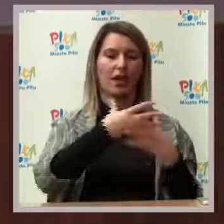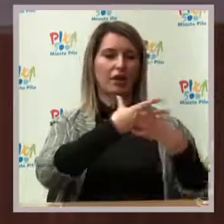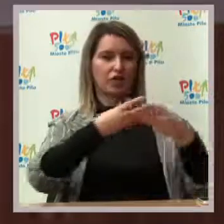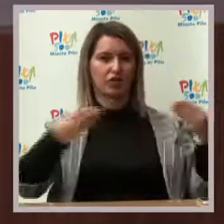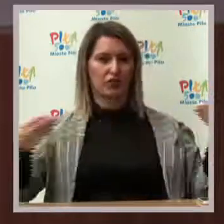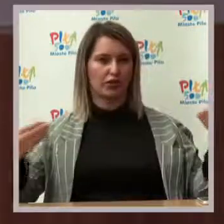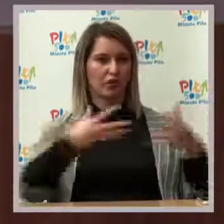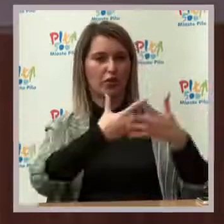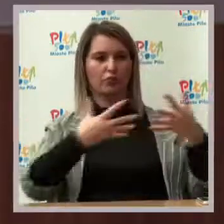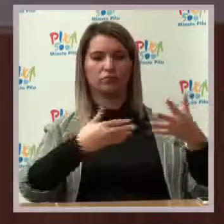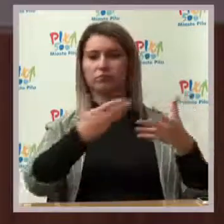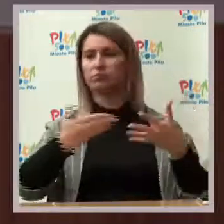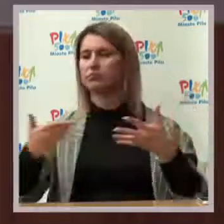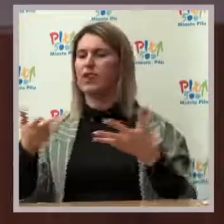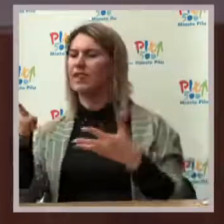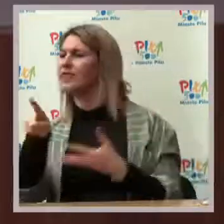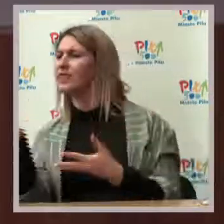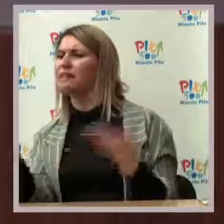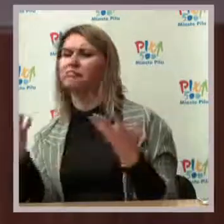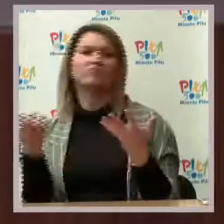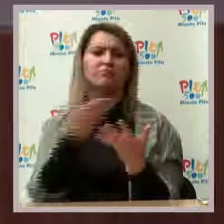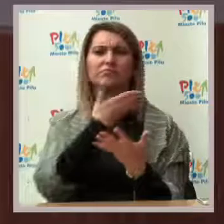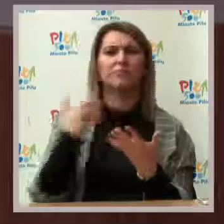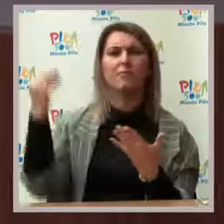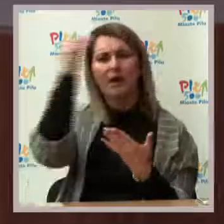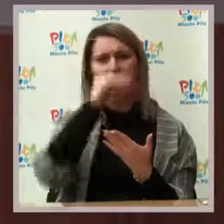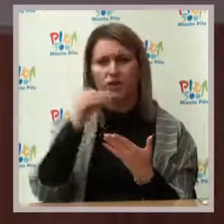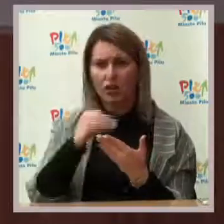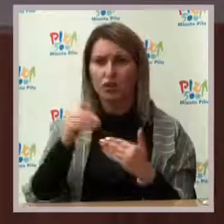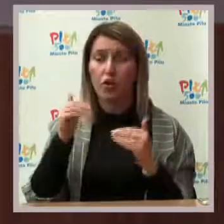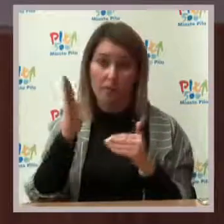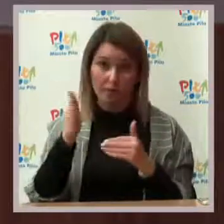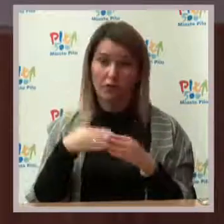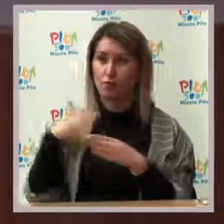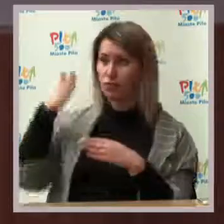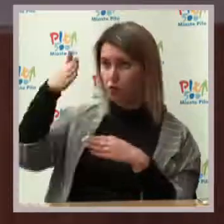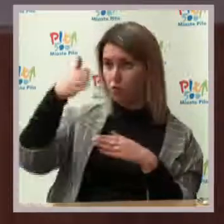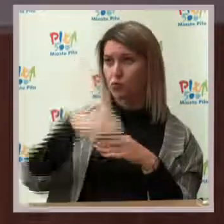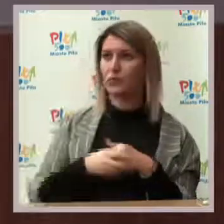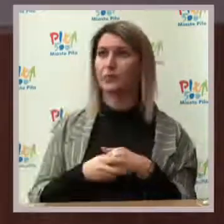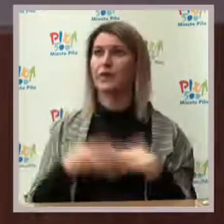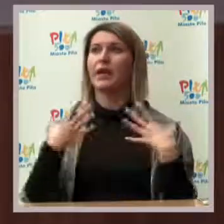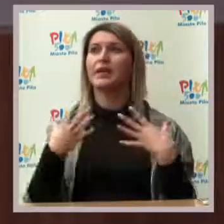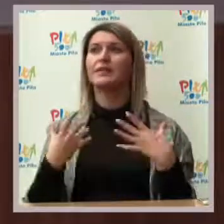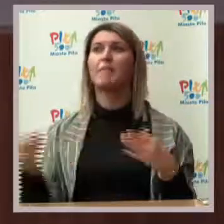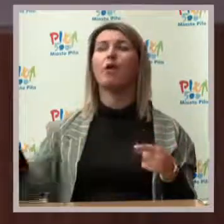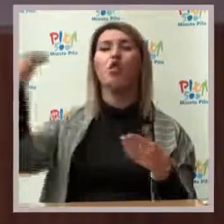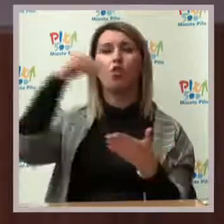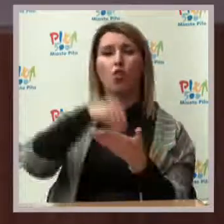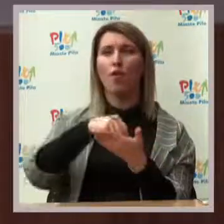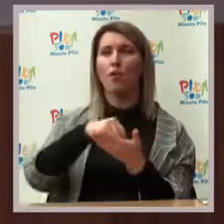ona jest jeszcze nieodbierana. I tutaj musi być bardzo podobna sytuacja. Chcielibyśmy również